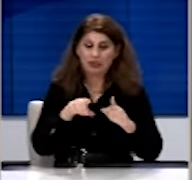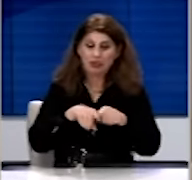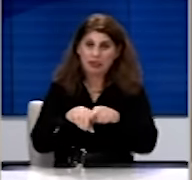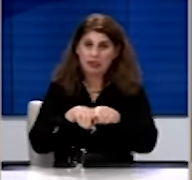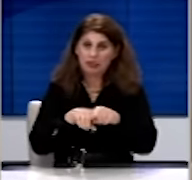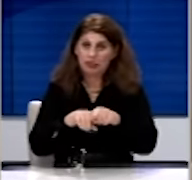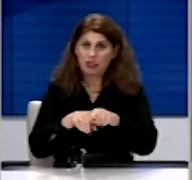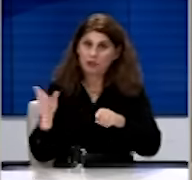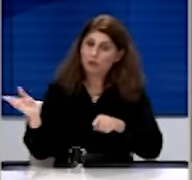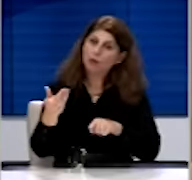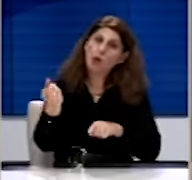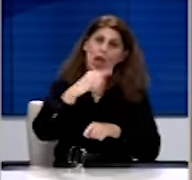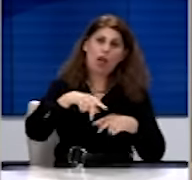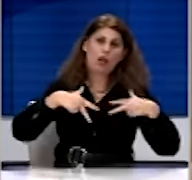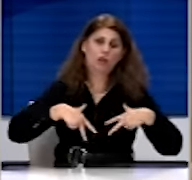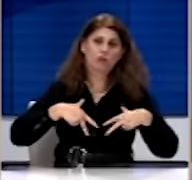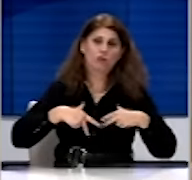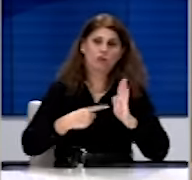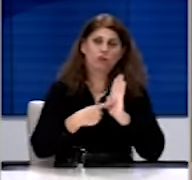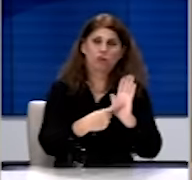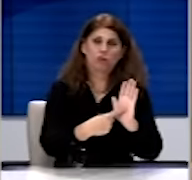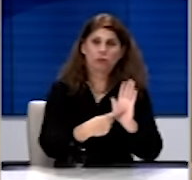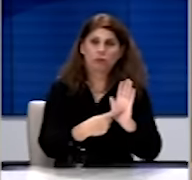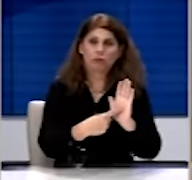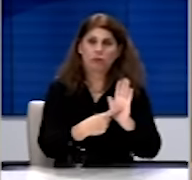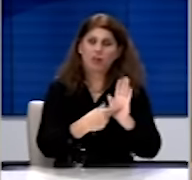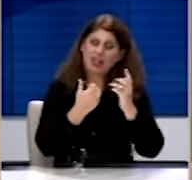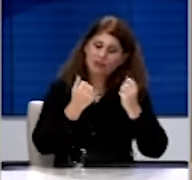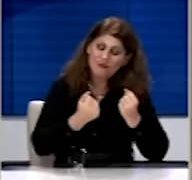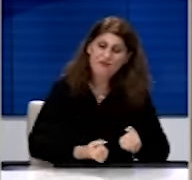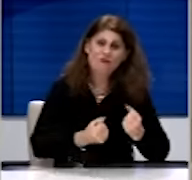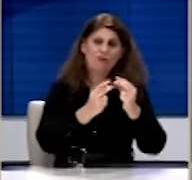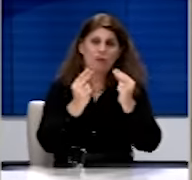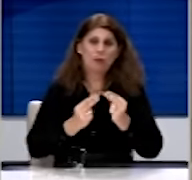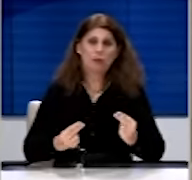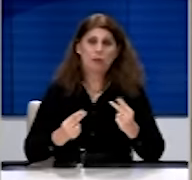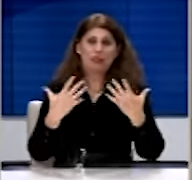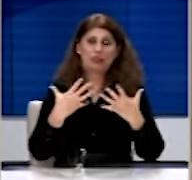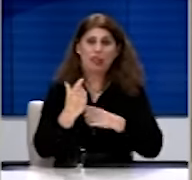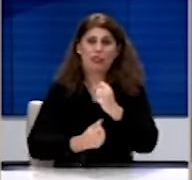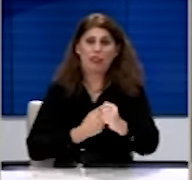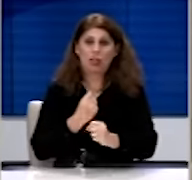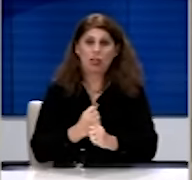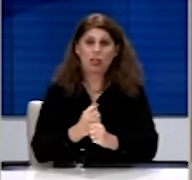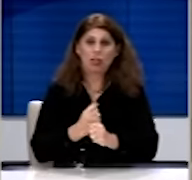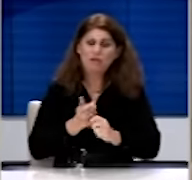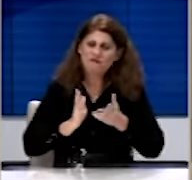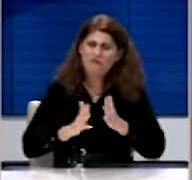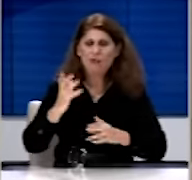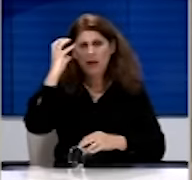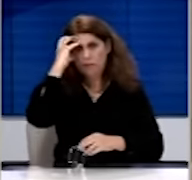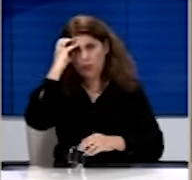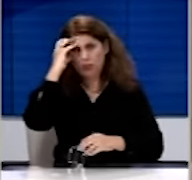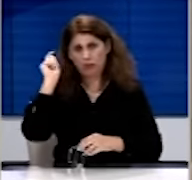με αυτούς δηλαδή άλλων χωρών, αντανακλώνται και οι βαριές συνέπειες από τα 10 χρόνια βάρβαρης